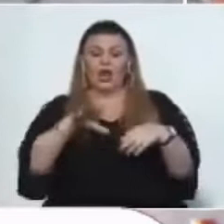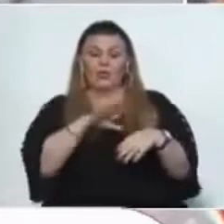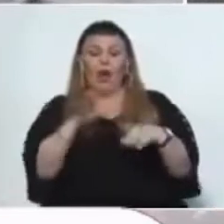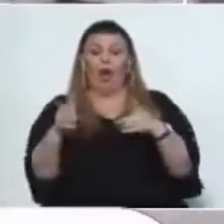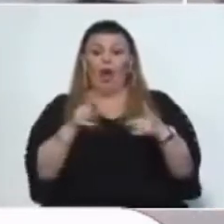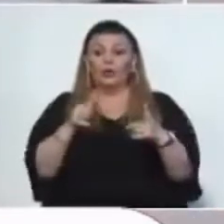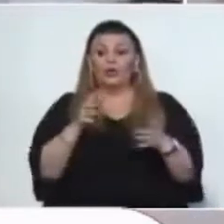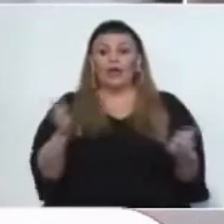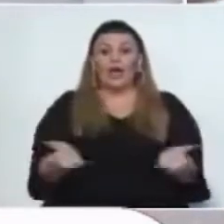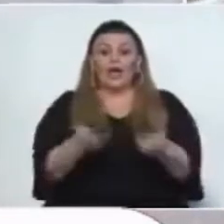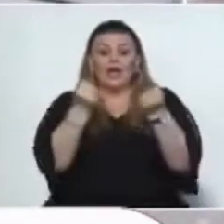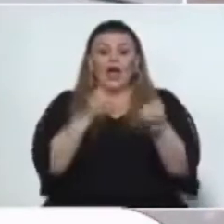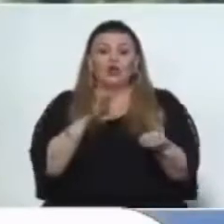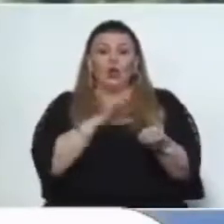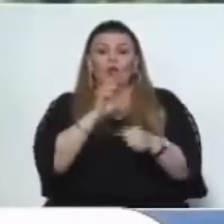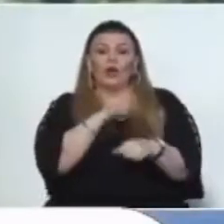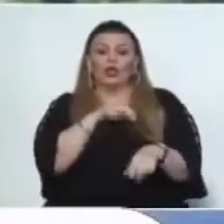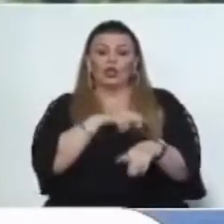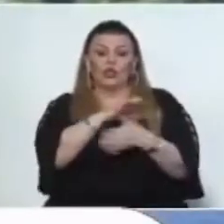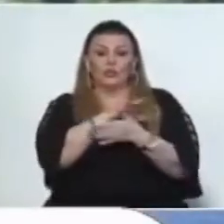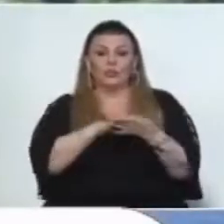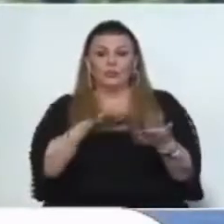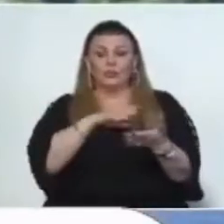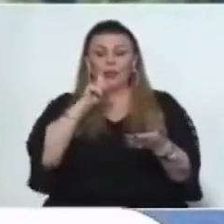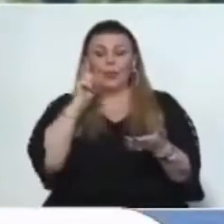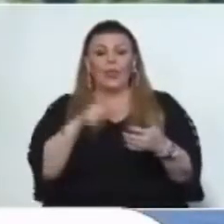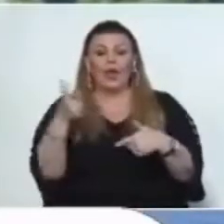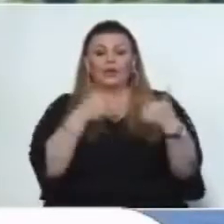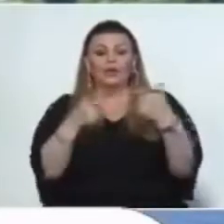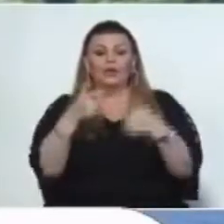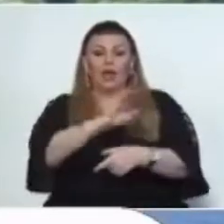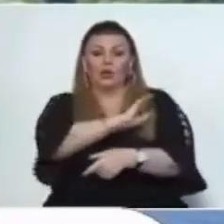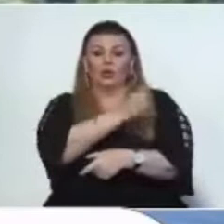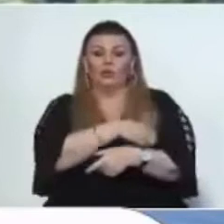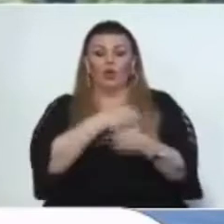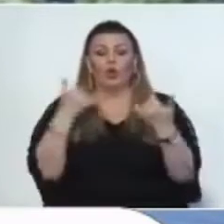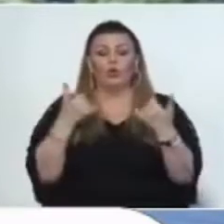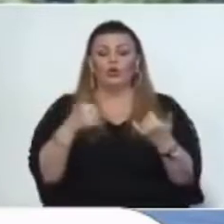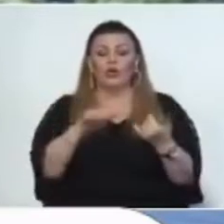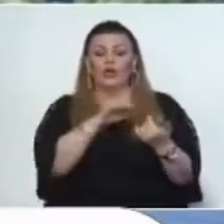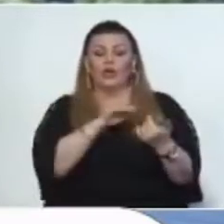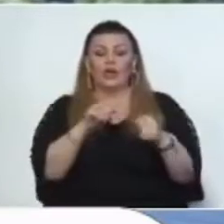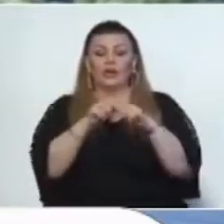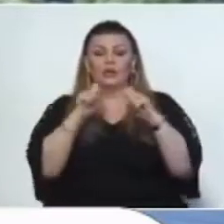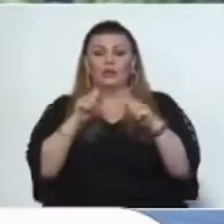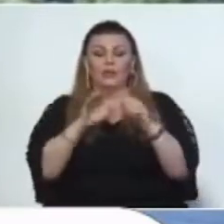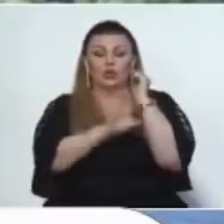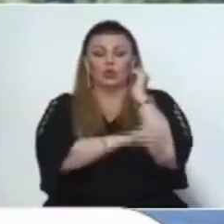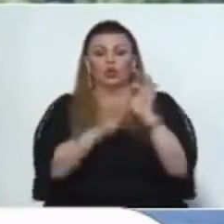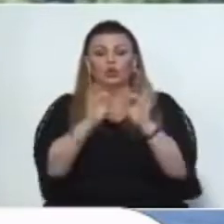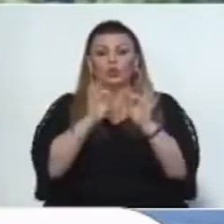hazırda xilas etmə işləri həyata keçirilir. Ukrayna Silahlı Qüvvələrinin bugünkü rəsmi açıqlamasına görə son